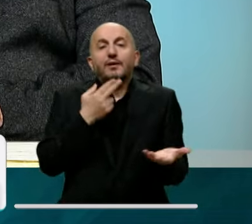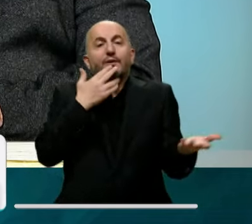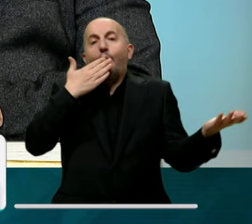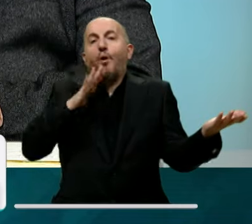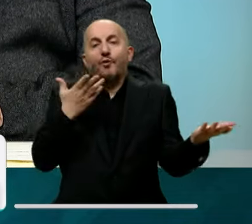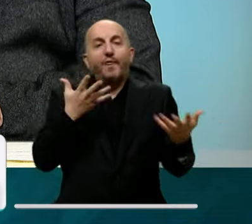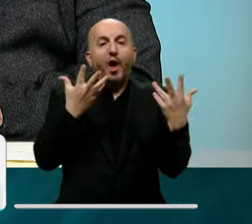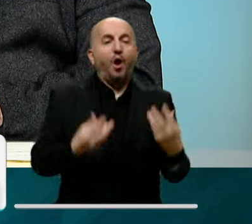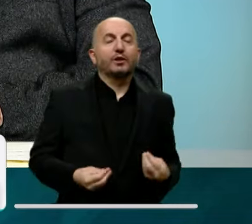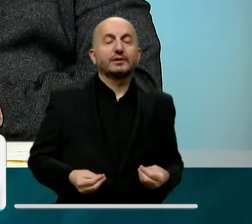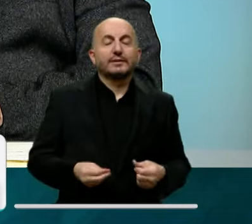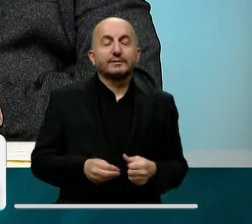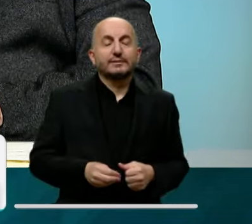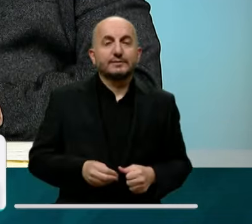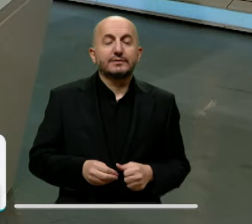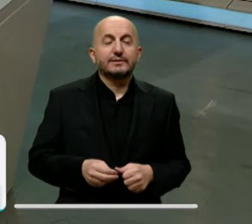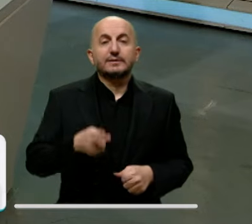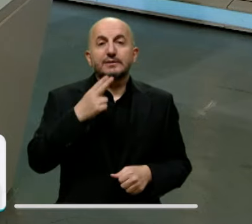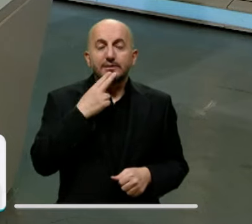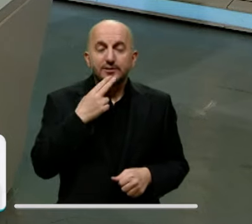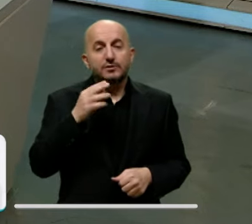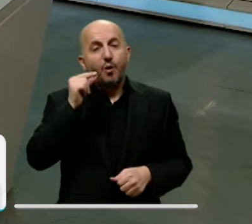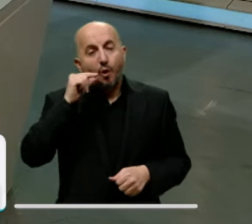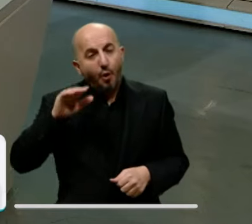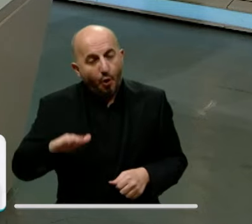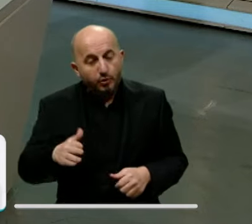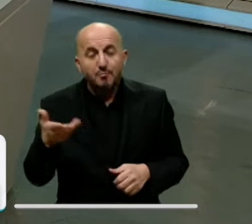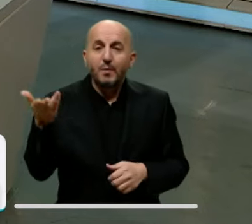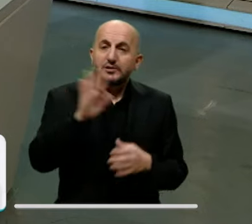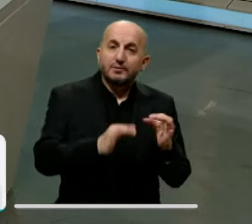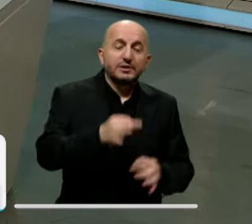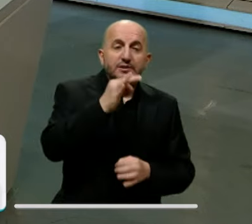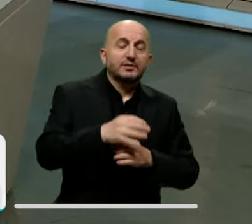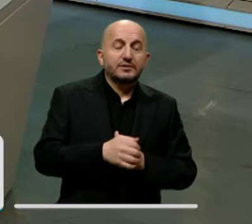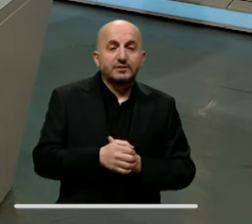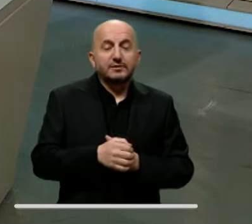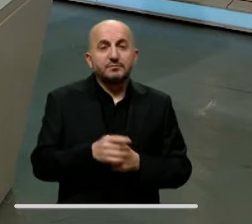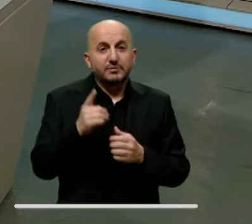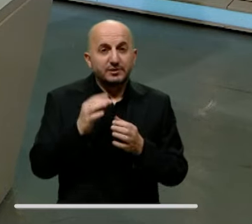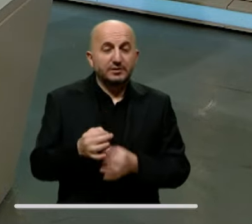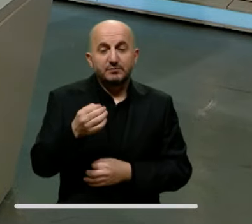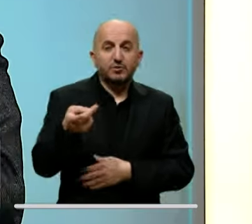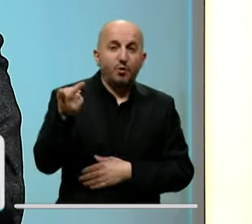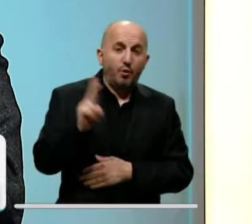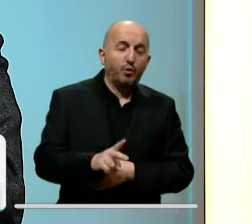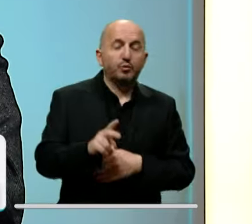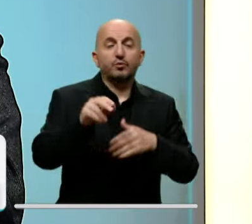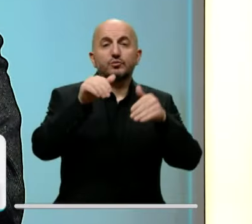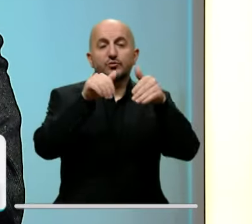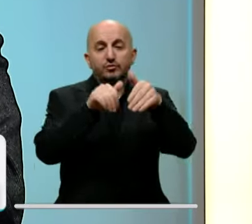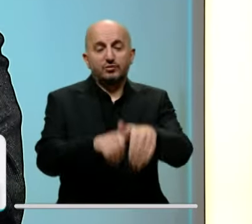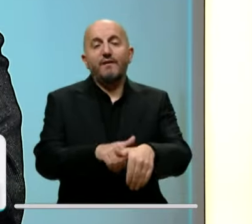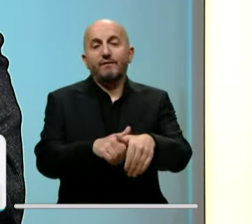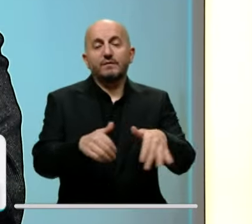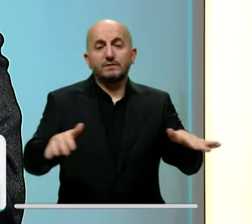olacak evet kızı Yoksa ne olacak kızı oğlu veya bir başkası eee bir kimse Defne öldükten sonra